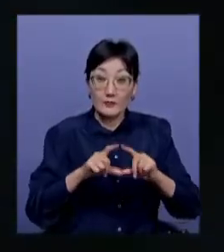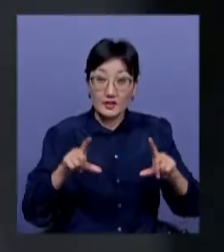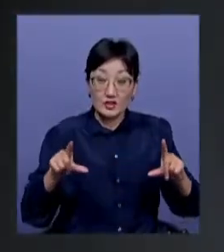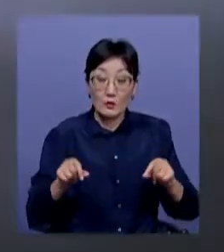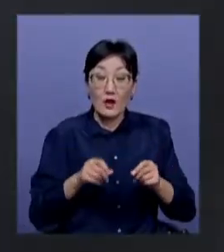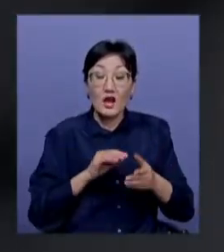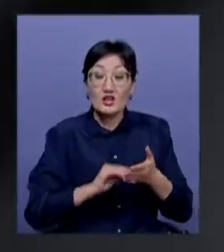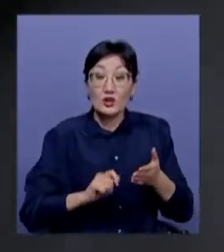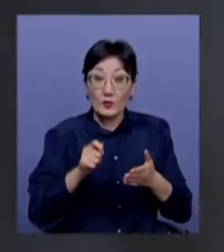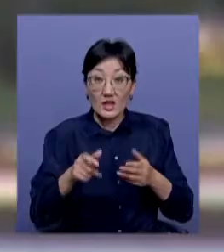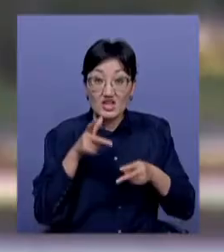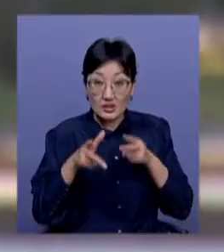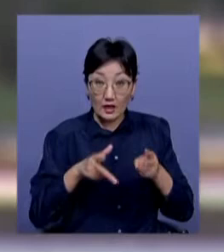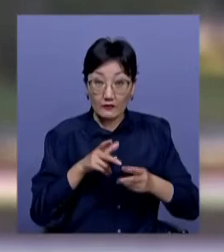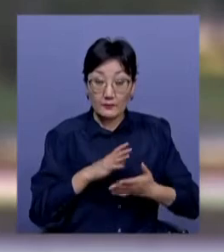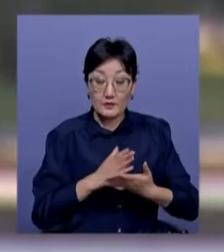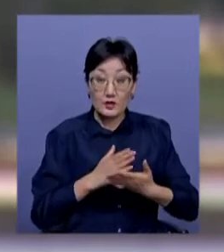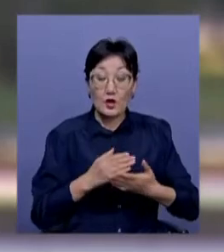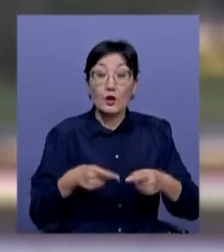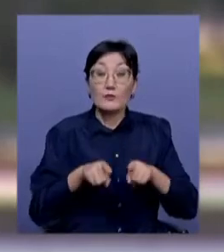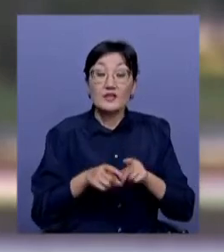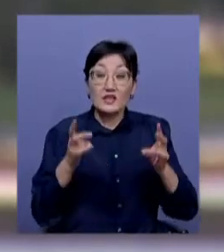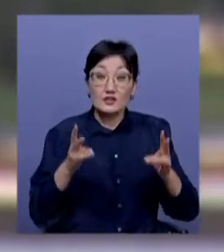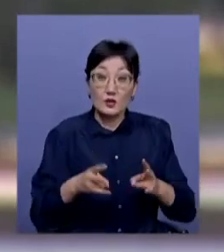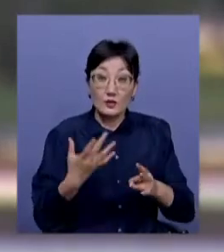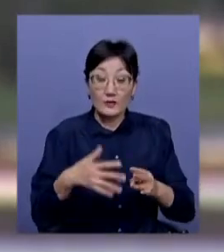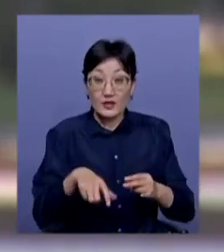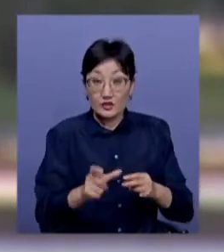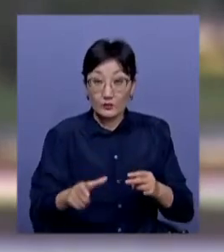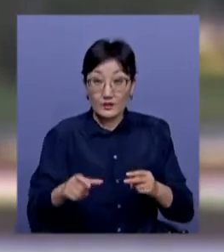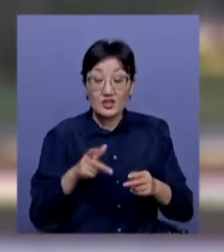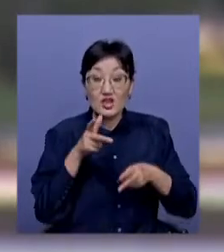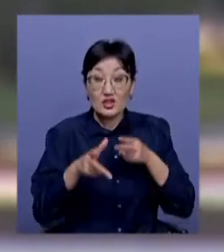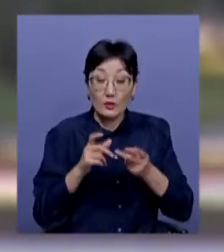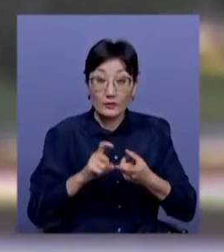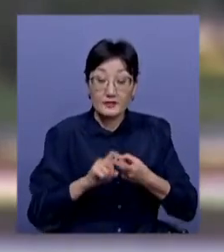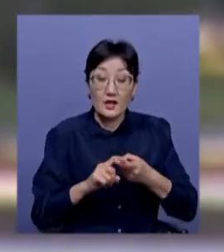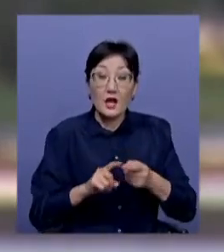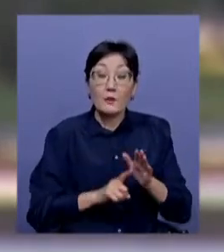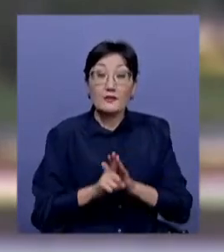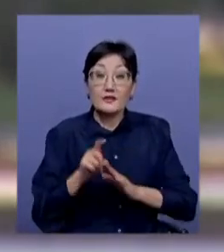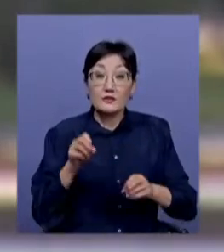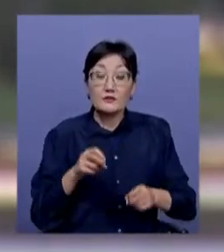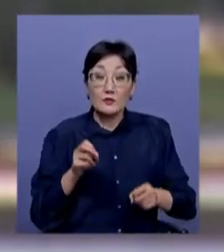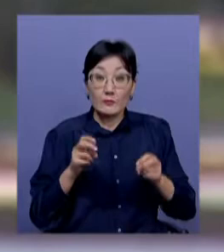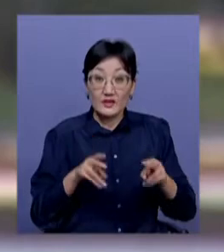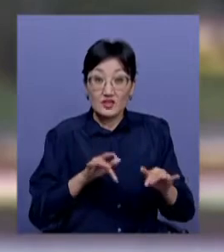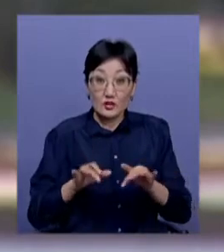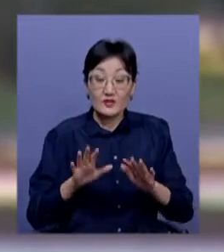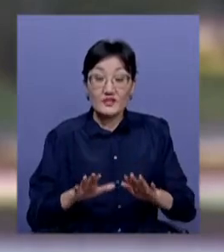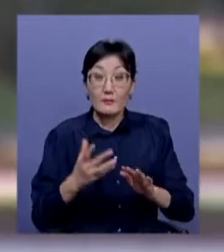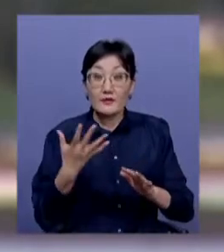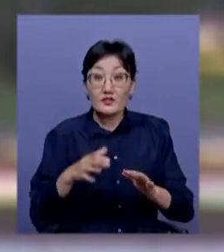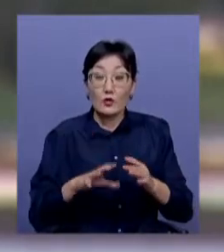департаментіне арыз жазуға сығады. Кейіпкеріміз секілді зардап шеккен 50 адамнан түскен арыз бойынша қозғалған қылмыстық істің тек 5-еуі ғана